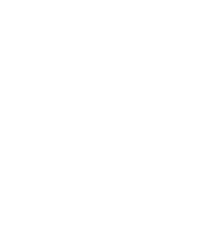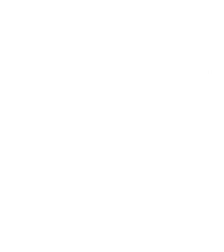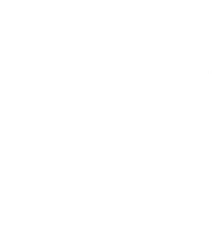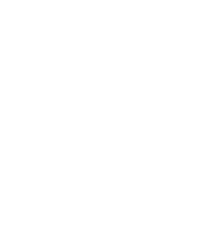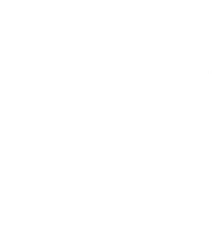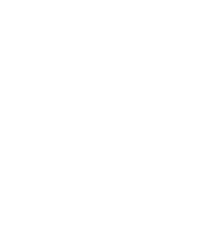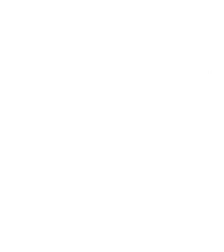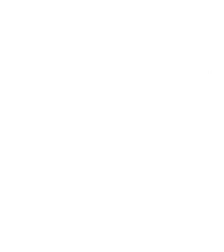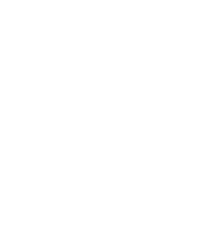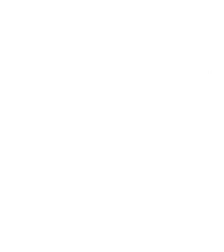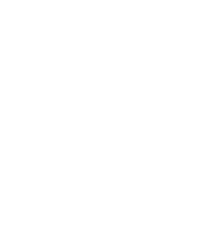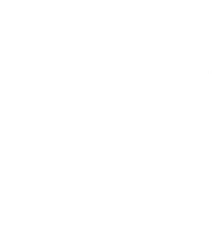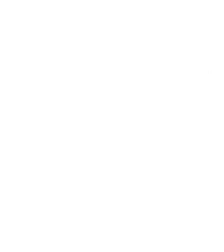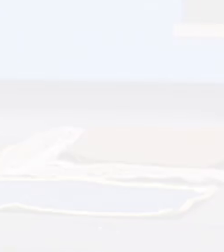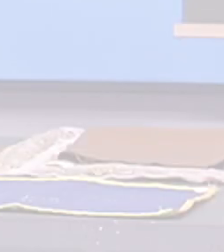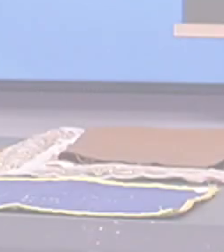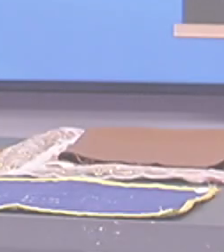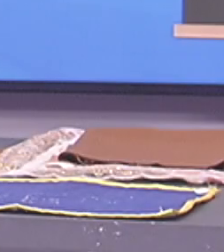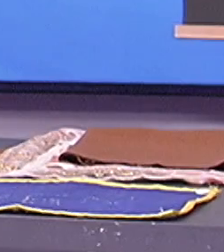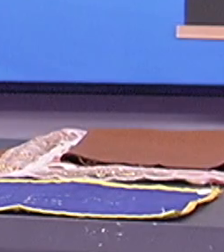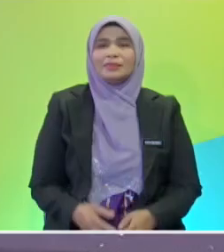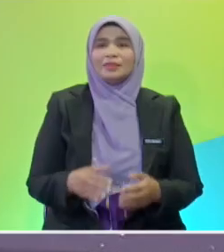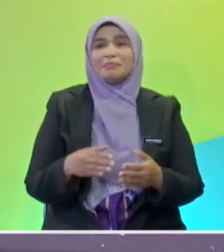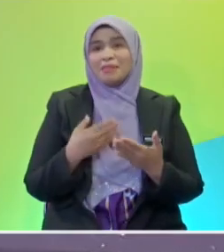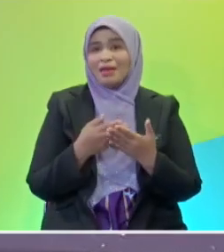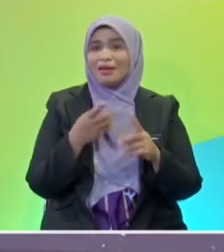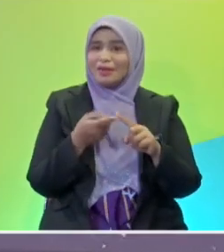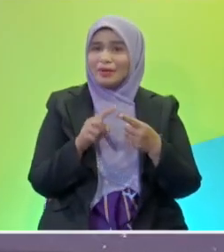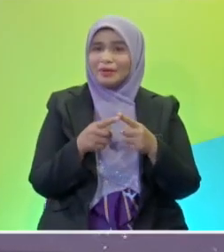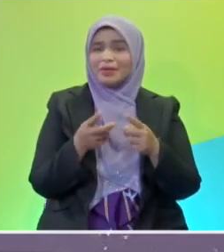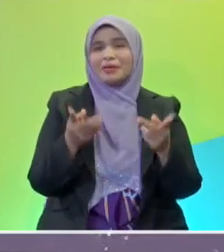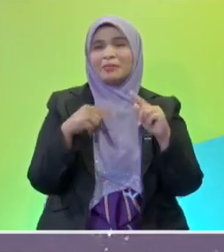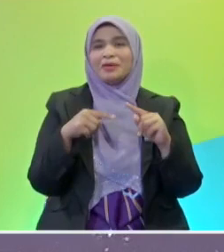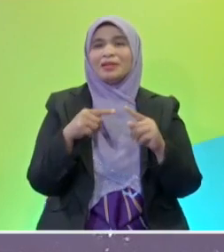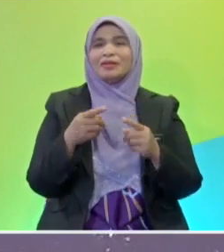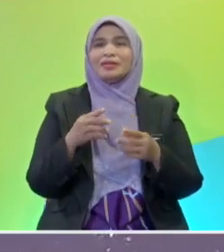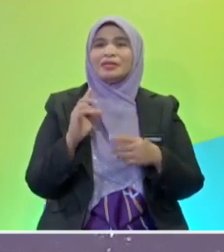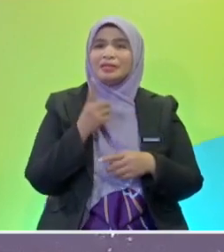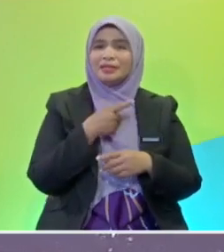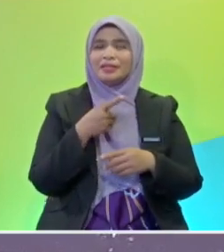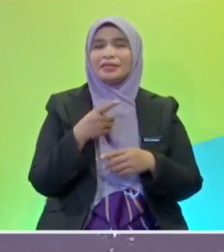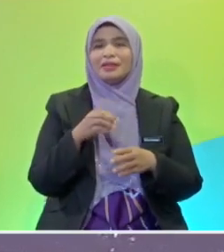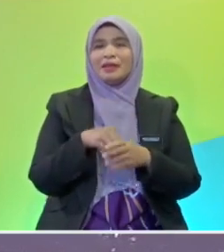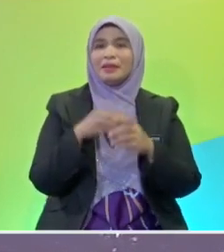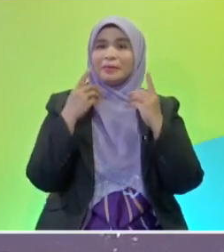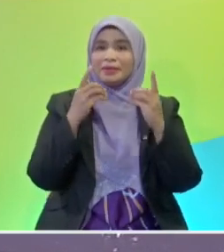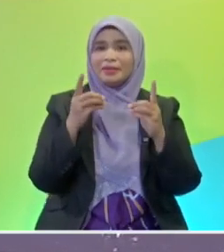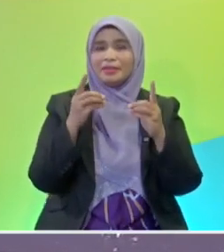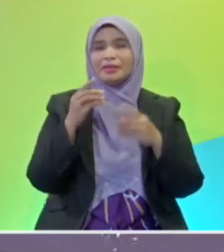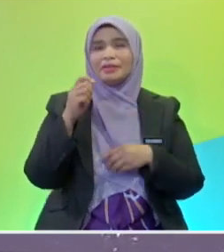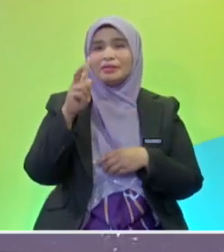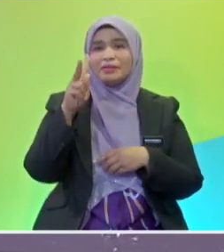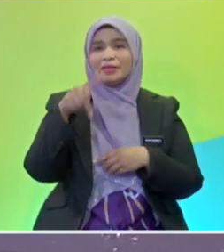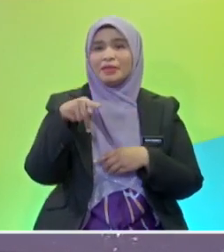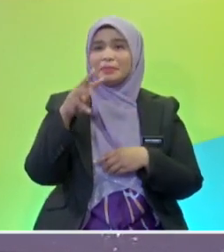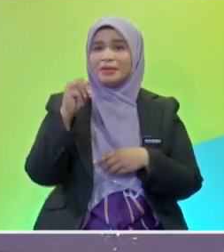Didik TV KPM baik kawan-kawan kembali kita dalam slot tahap dua di didik TV KPM ha nak tengok